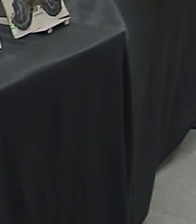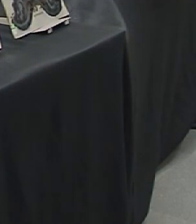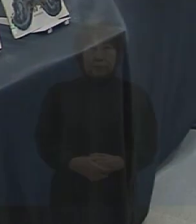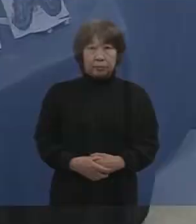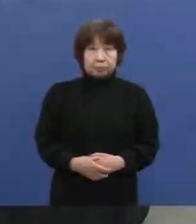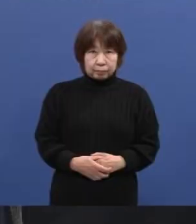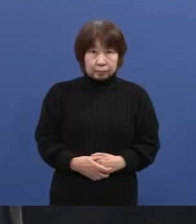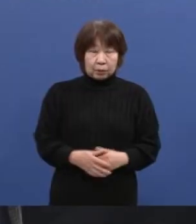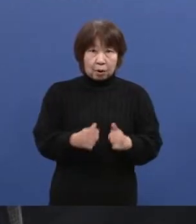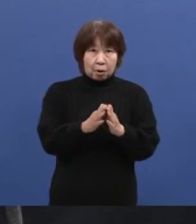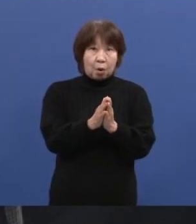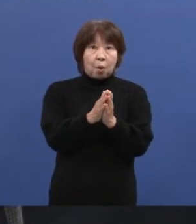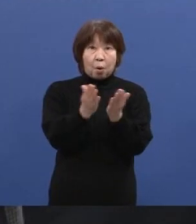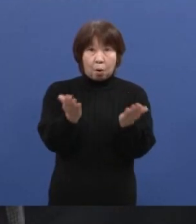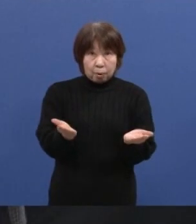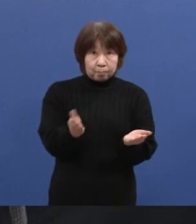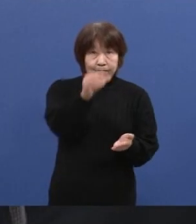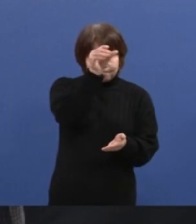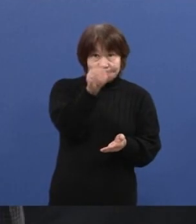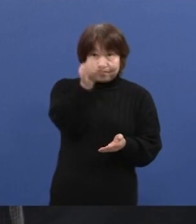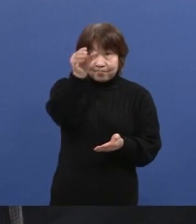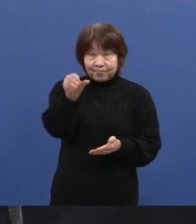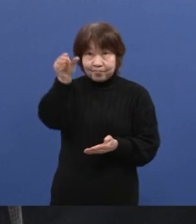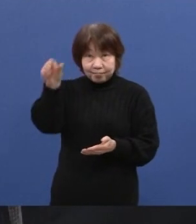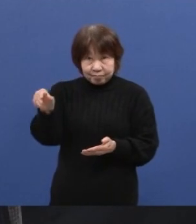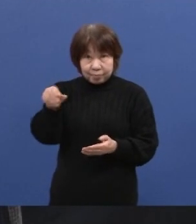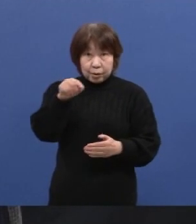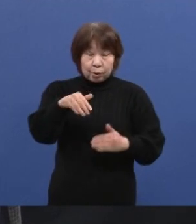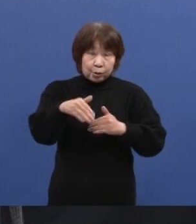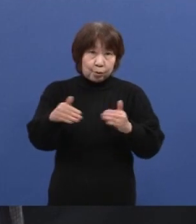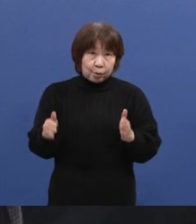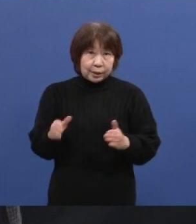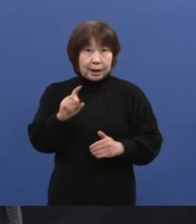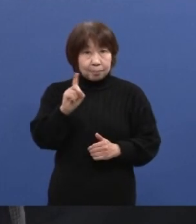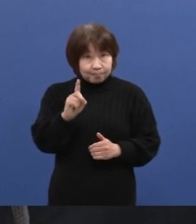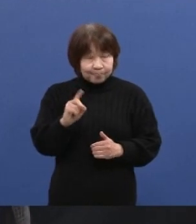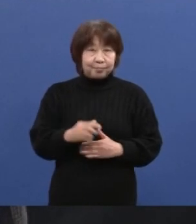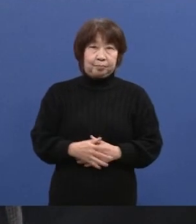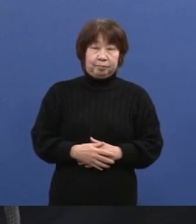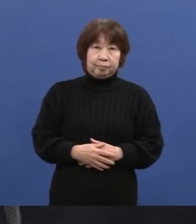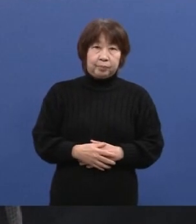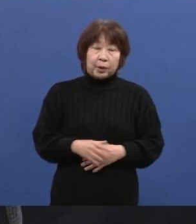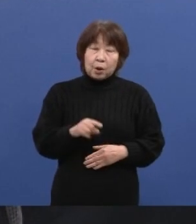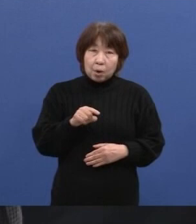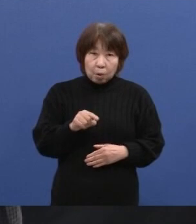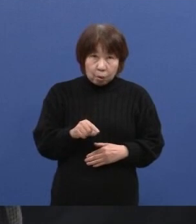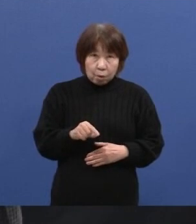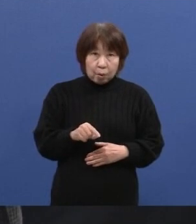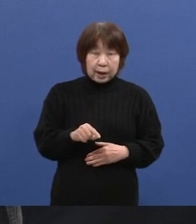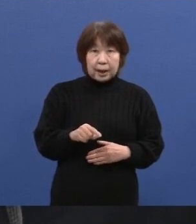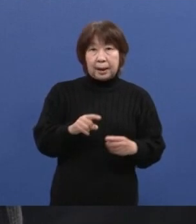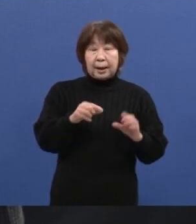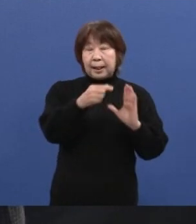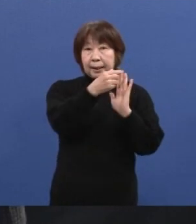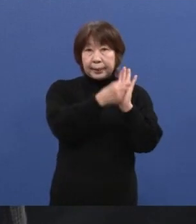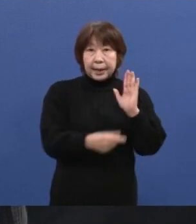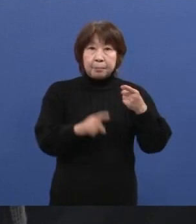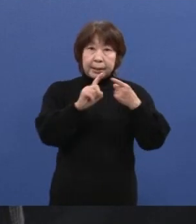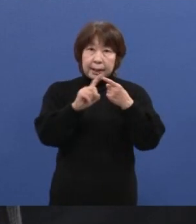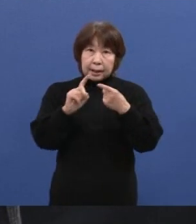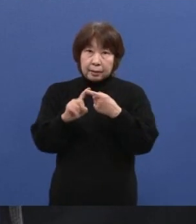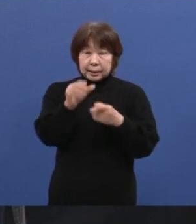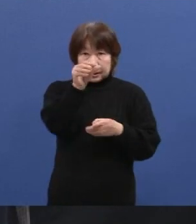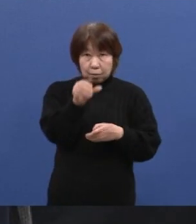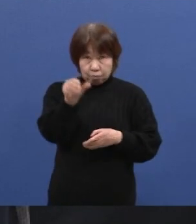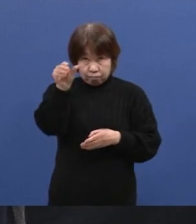なんかこう本がたくさん並んでますが、これはどういったコーナーになるんですか？ こちらはテーマに合わせた本を並べている展